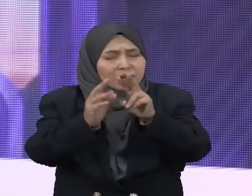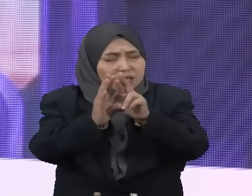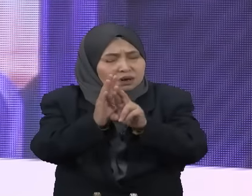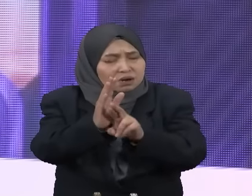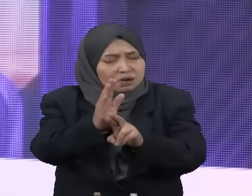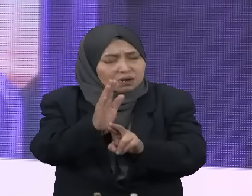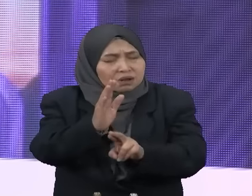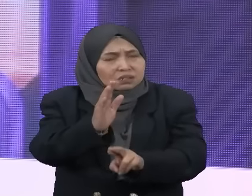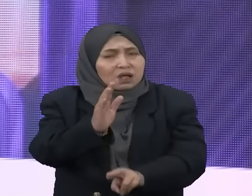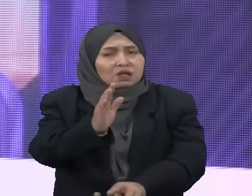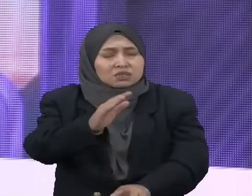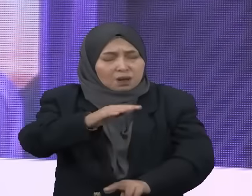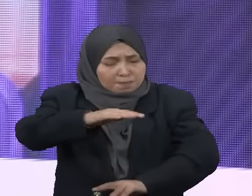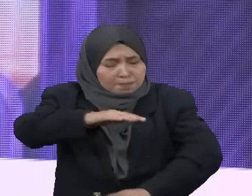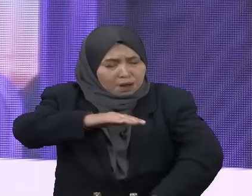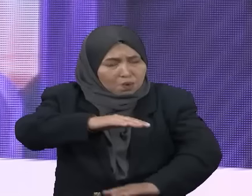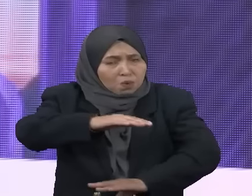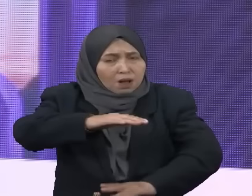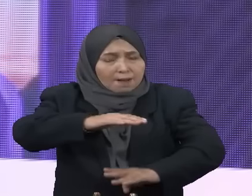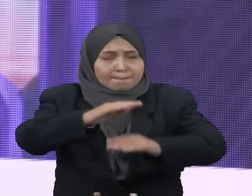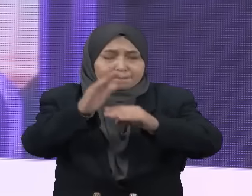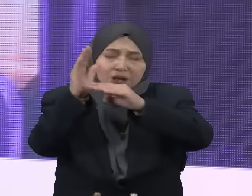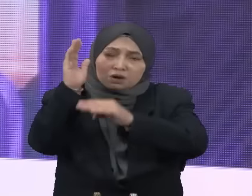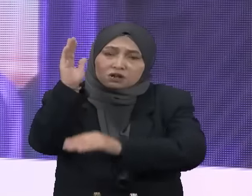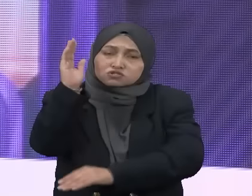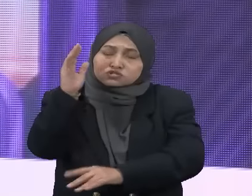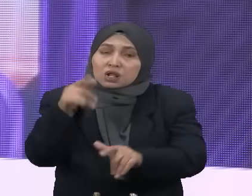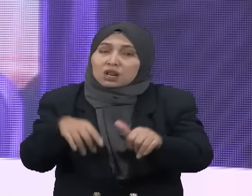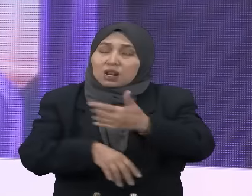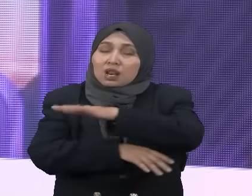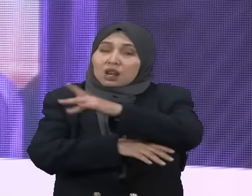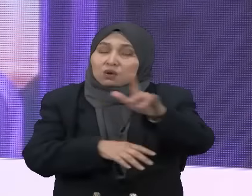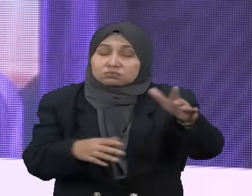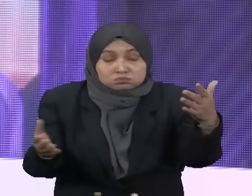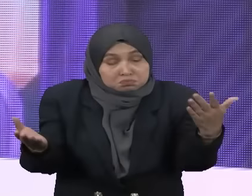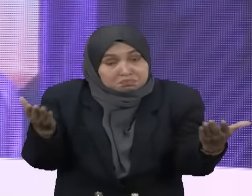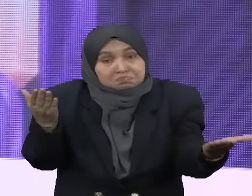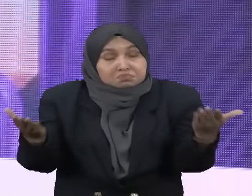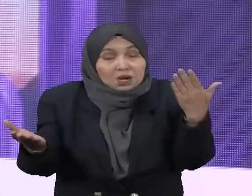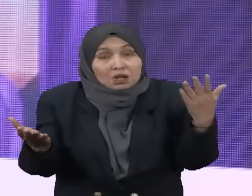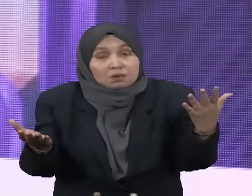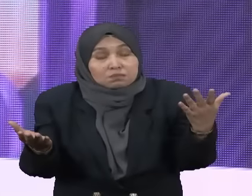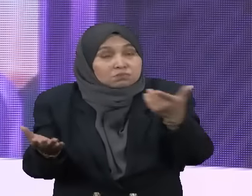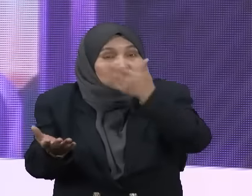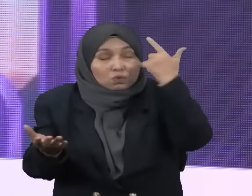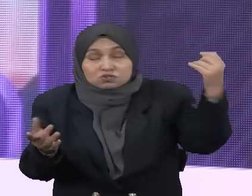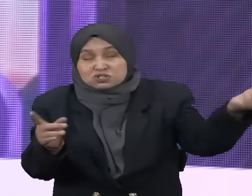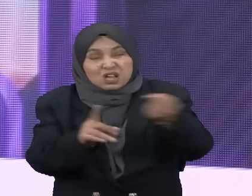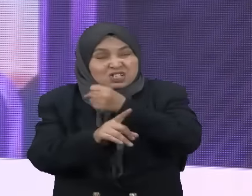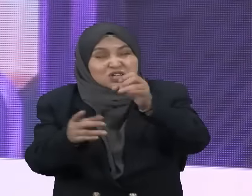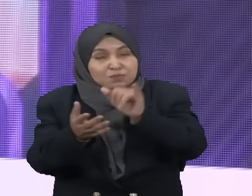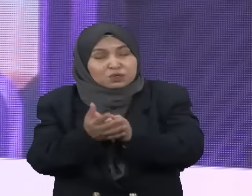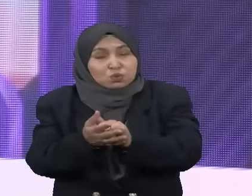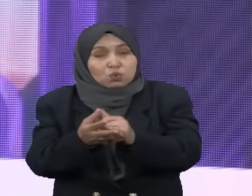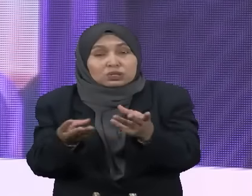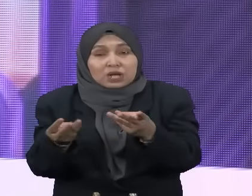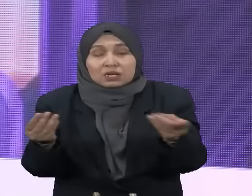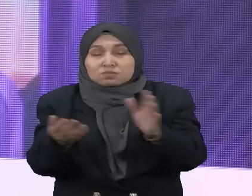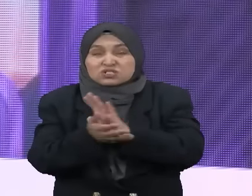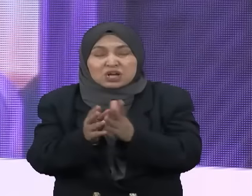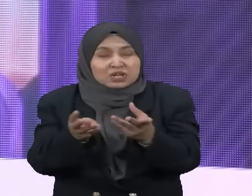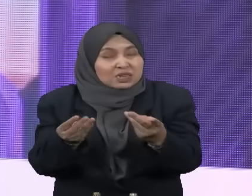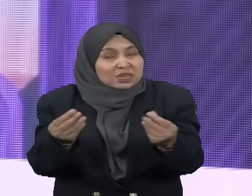Ustaz, di bawah paras laut. Wallahu a'lam, berkemungkinan hasil daripada azab tersebut, maka tanah itu terus menjadi tanah